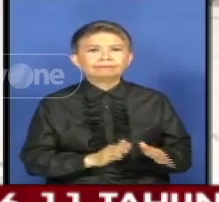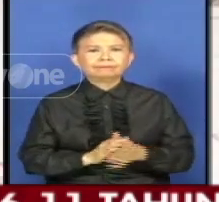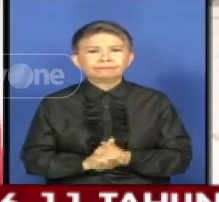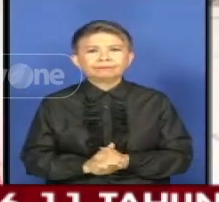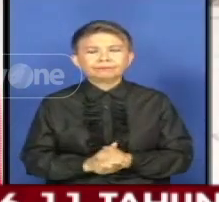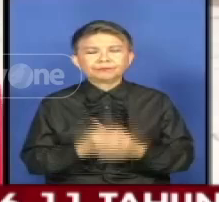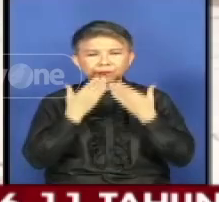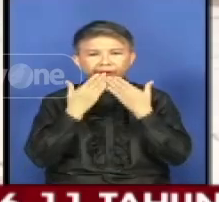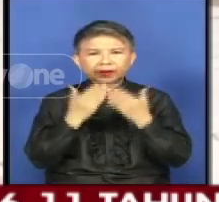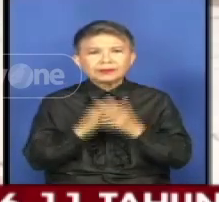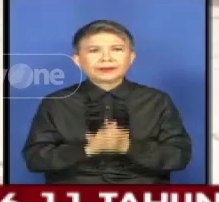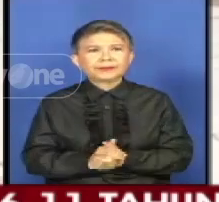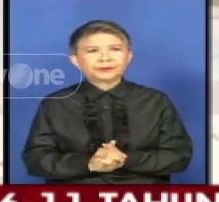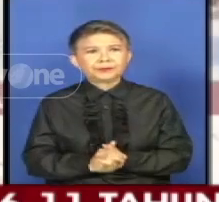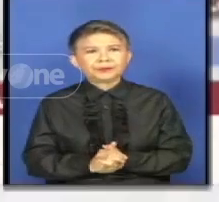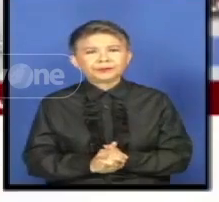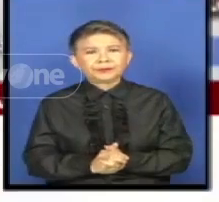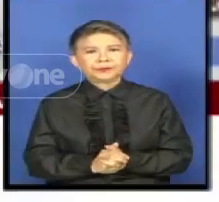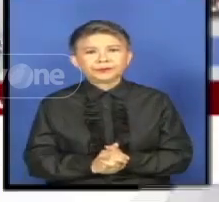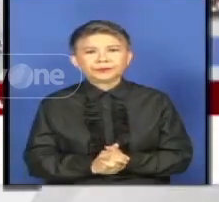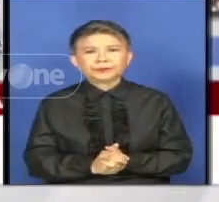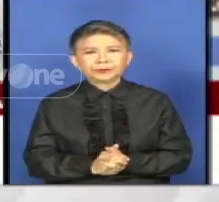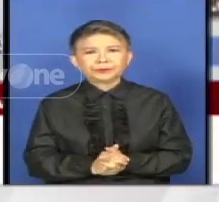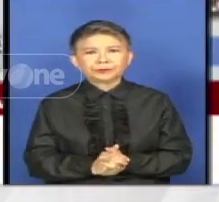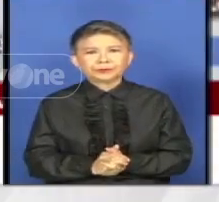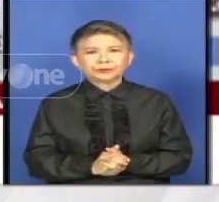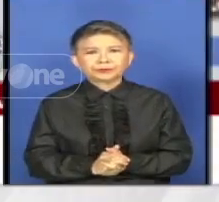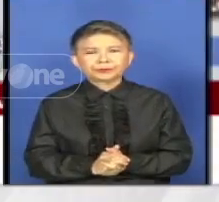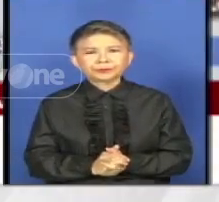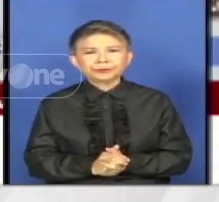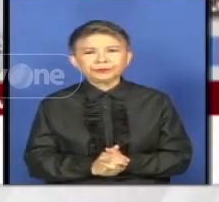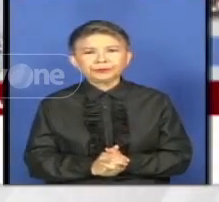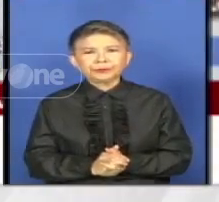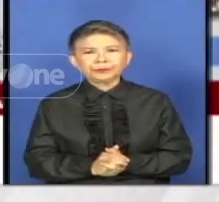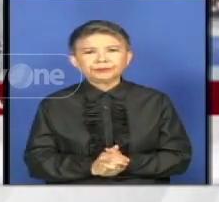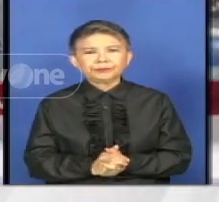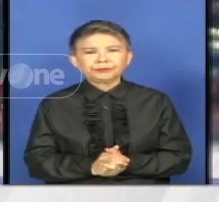Baik, terima kasih Yasmin Rahmadi atas laporannya langsung dari SD 03 di Cempaka Putih, Jakarta.